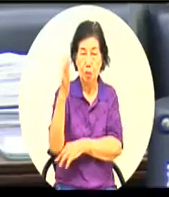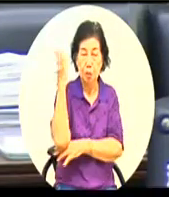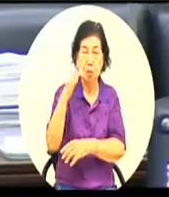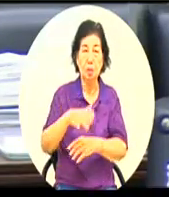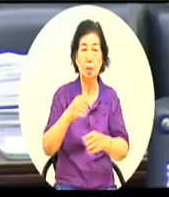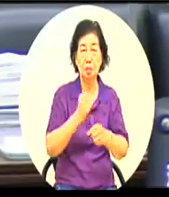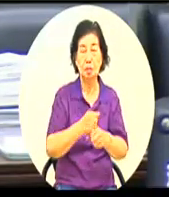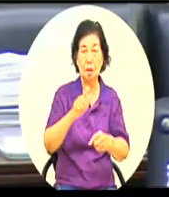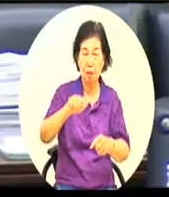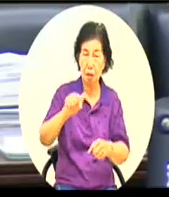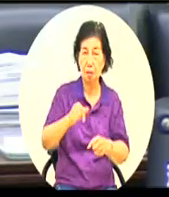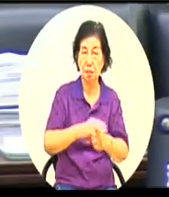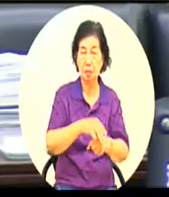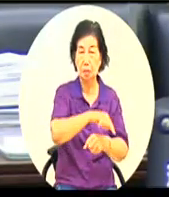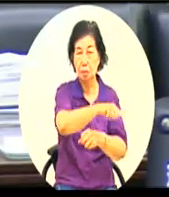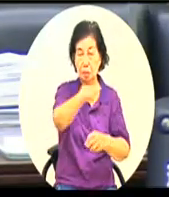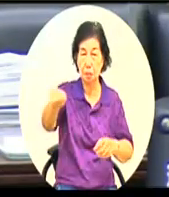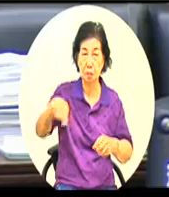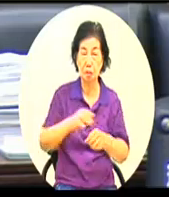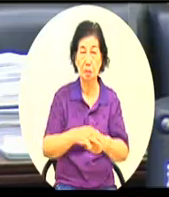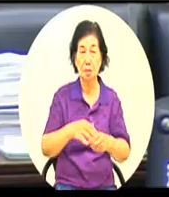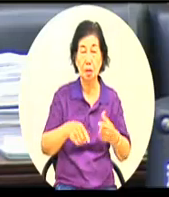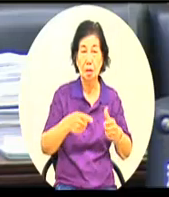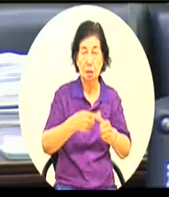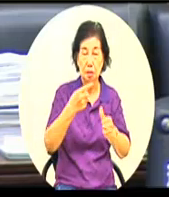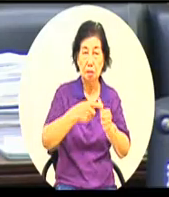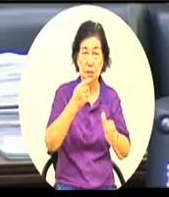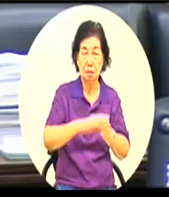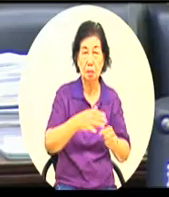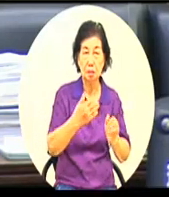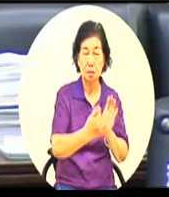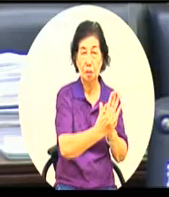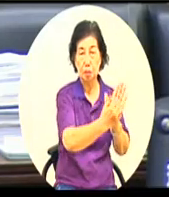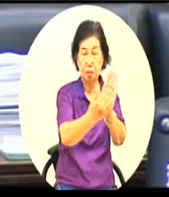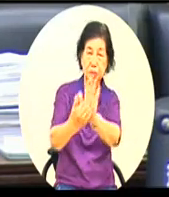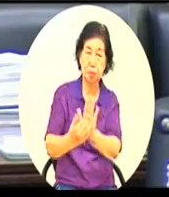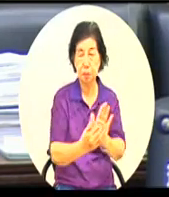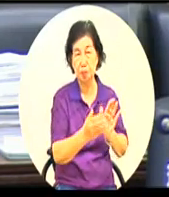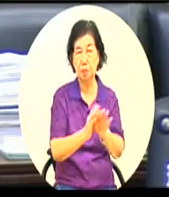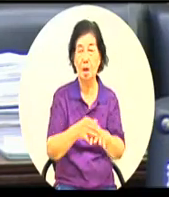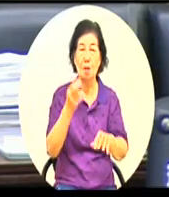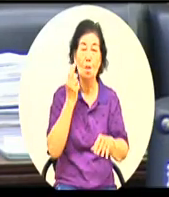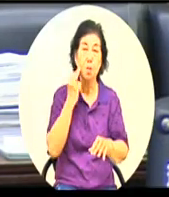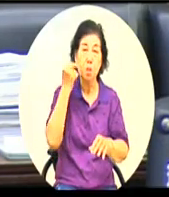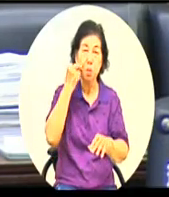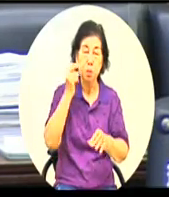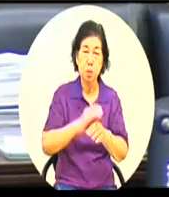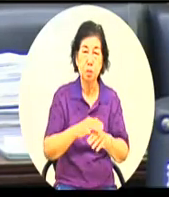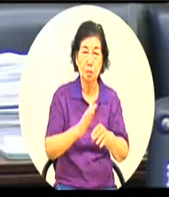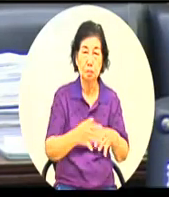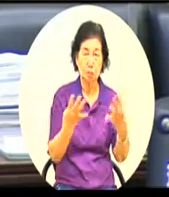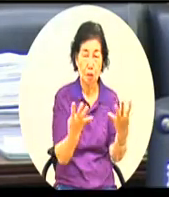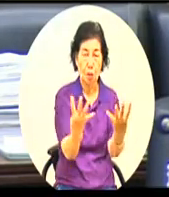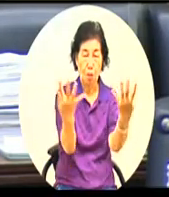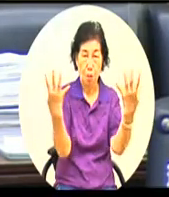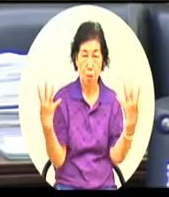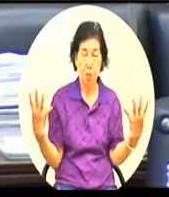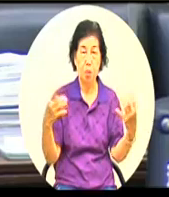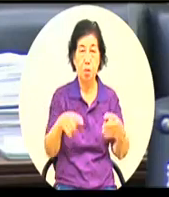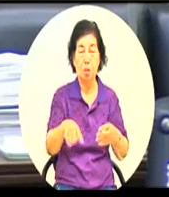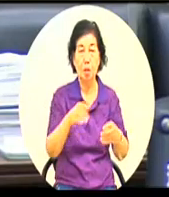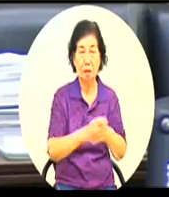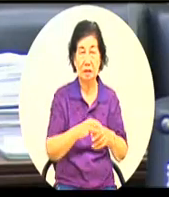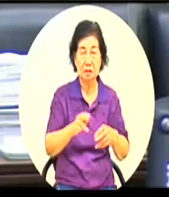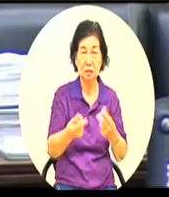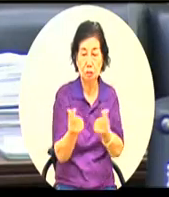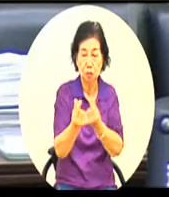除了靠近围墙做的第一层防护，隔绝人行道再加一层铁巨马，最外头用的是具有杀伤力的刀片蛇龙，